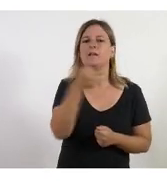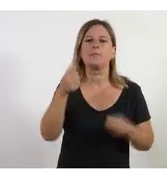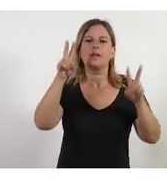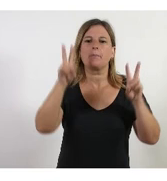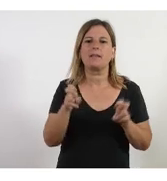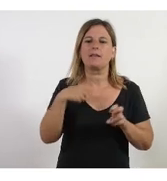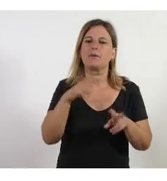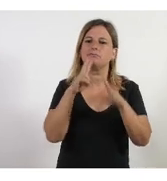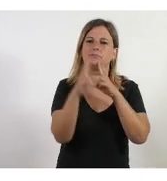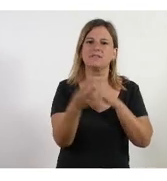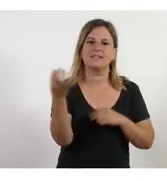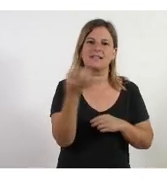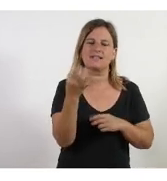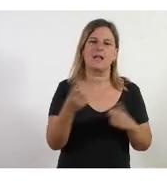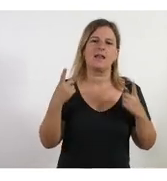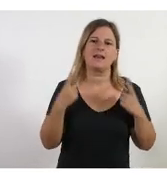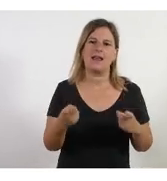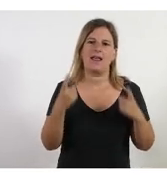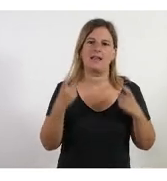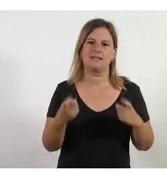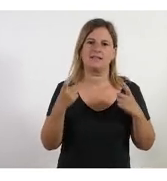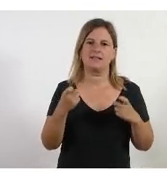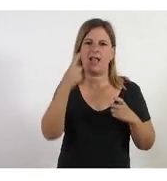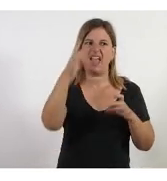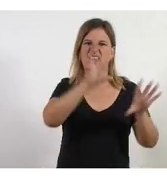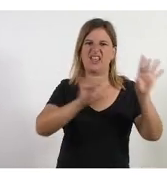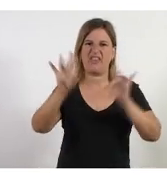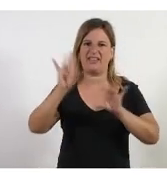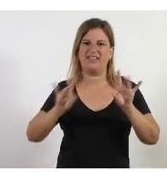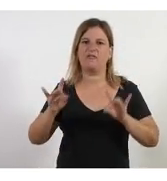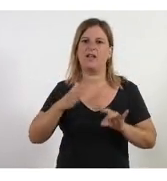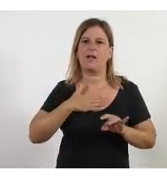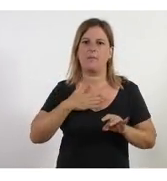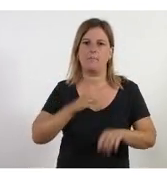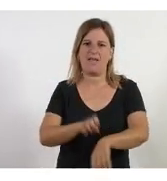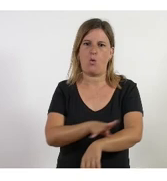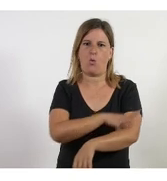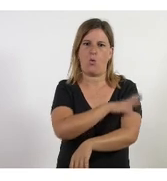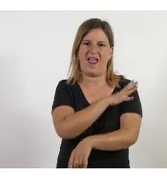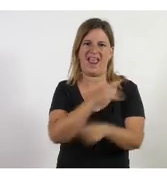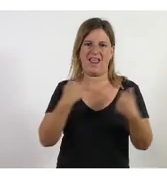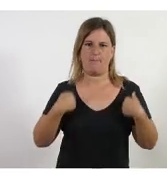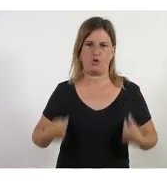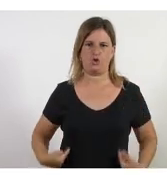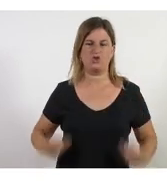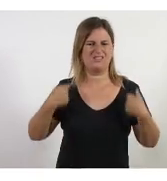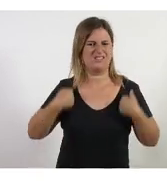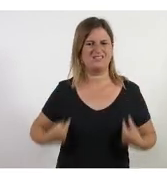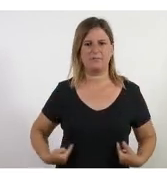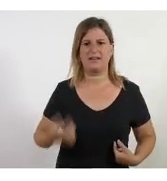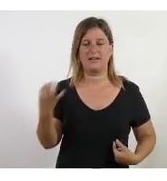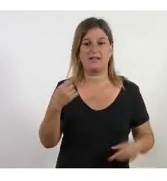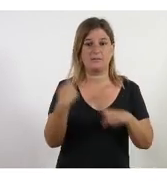diria és ens cal identificar les nostres emocions. O sigui, cada un de nosaltres, davant de